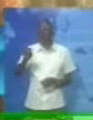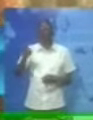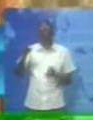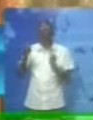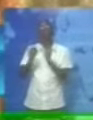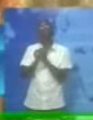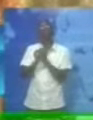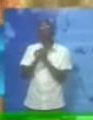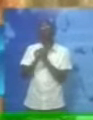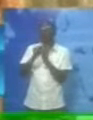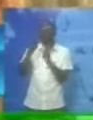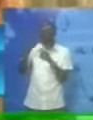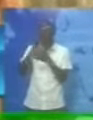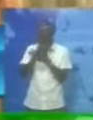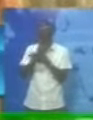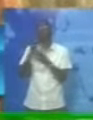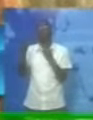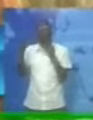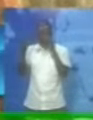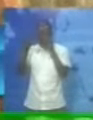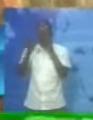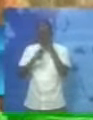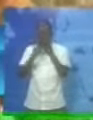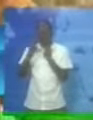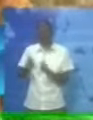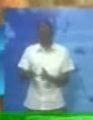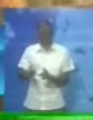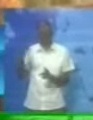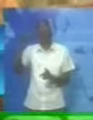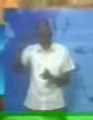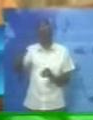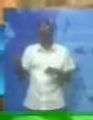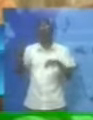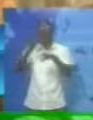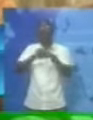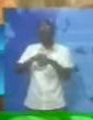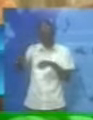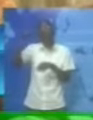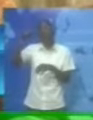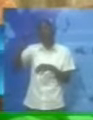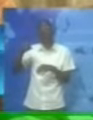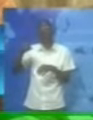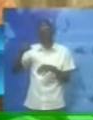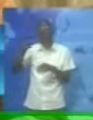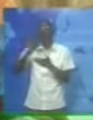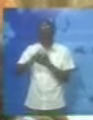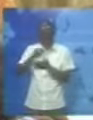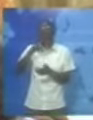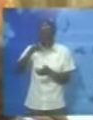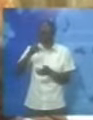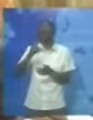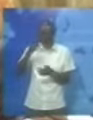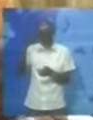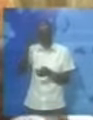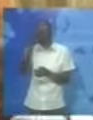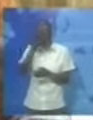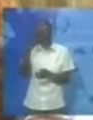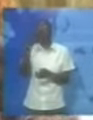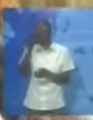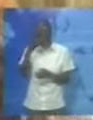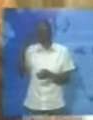avec entre beaucoup de gens parce que si on réussit à faire classer aussi ces sites, donc